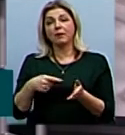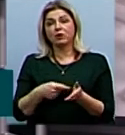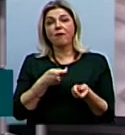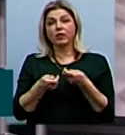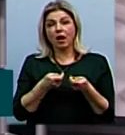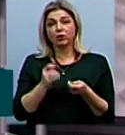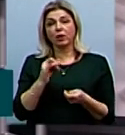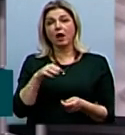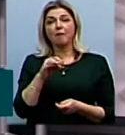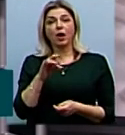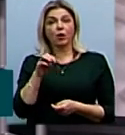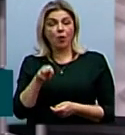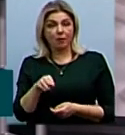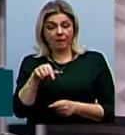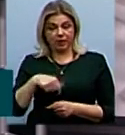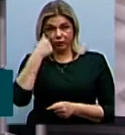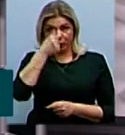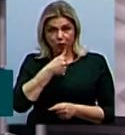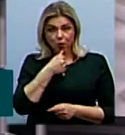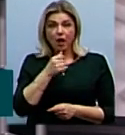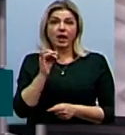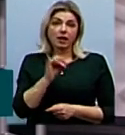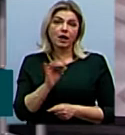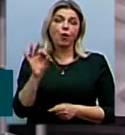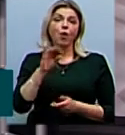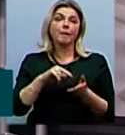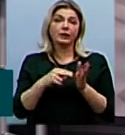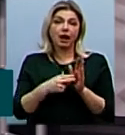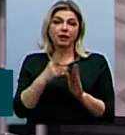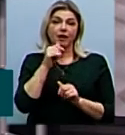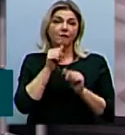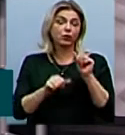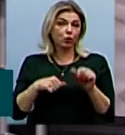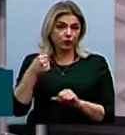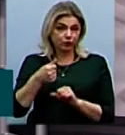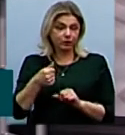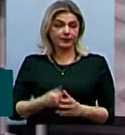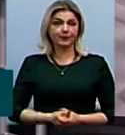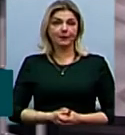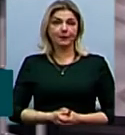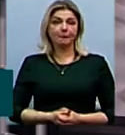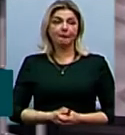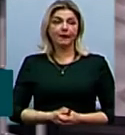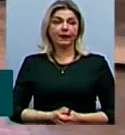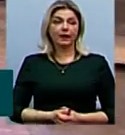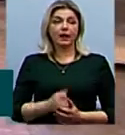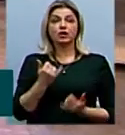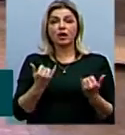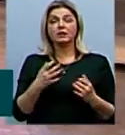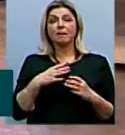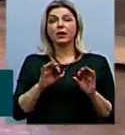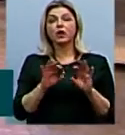мером у поточному році та можливі плани на рік наступний. Говоримо із журналістами і експертами. Про місто для людей щойно був сюжетик,